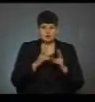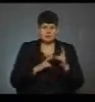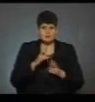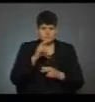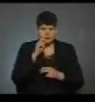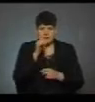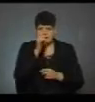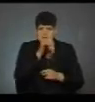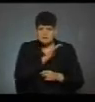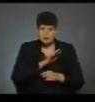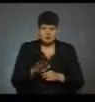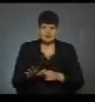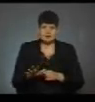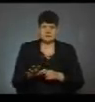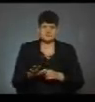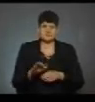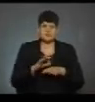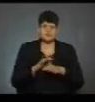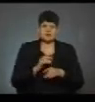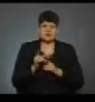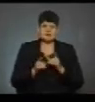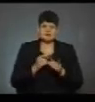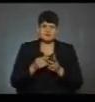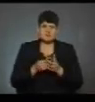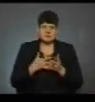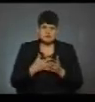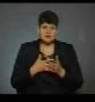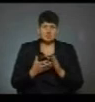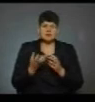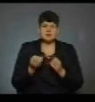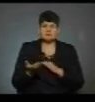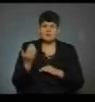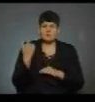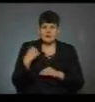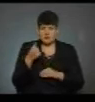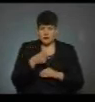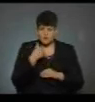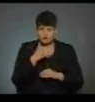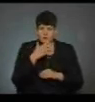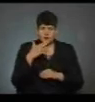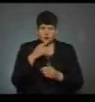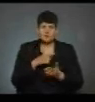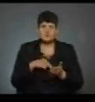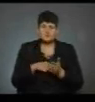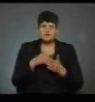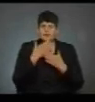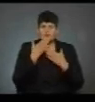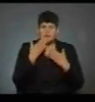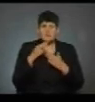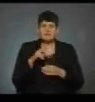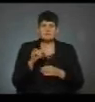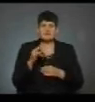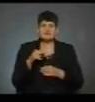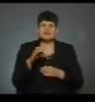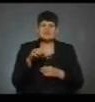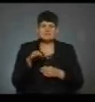не змогло пройти процедури зміни тарифів ще з попередніх років, і в багатьох містах нема підстав для того, щоб